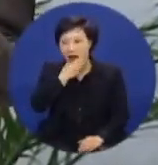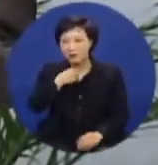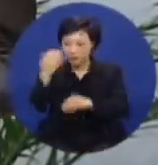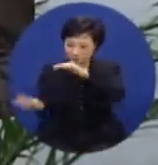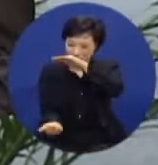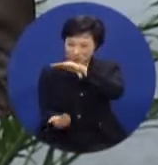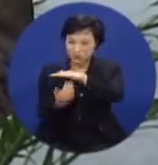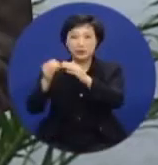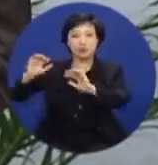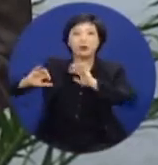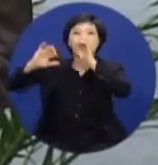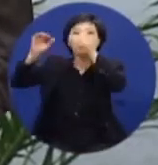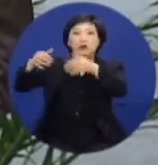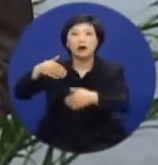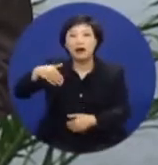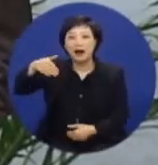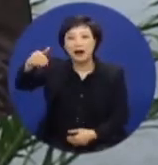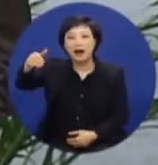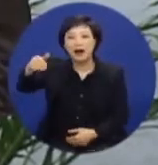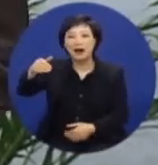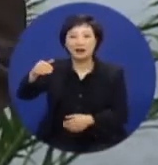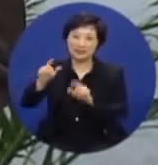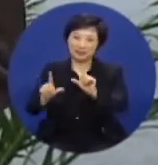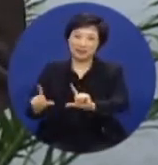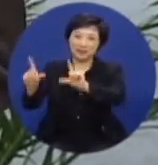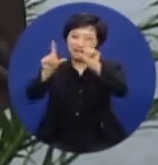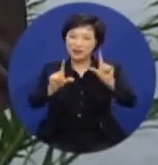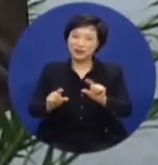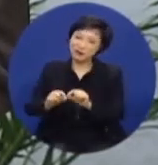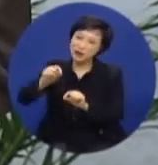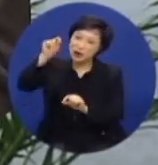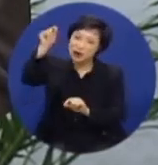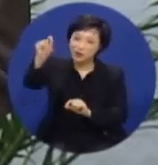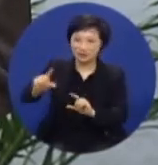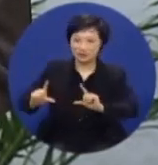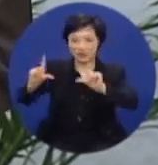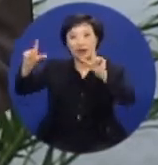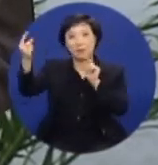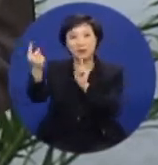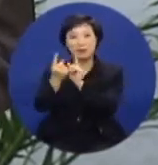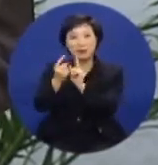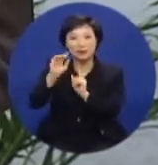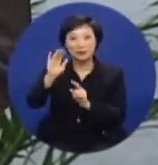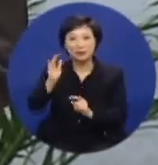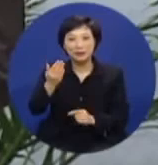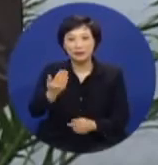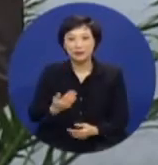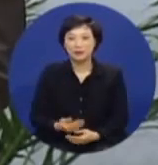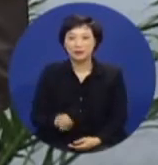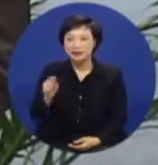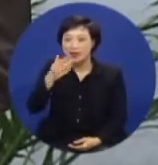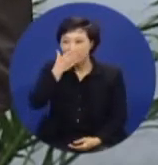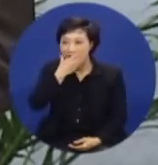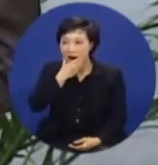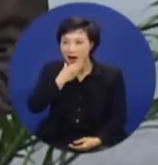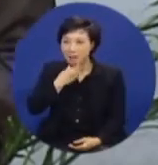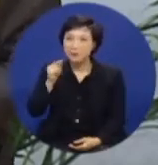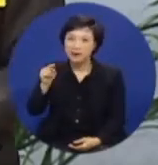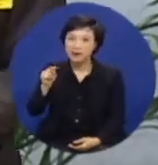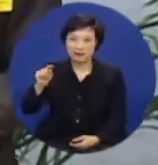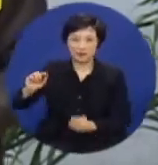출국에 나라가 좀 쇼 눈이 사는 큰 알이 오는데 그 행복한